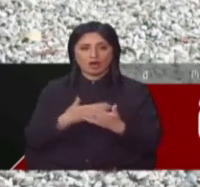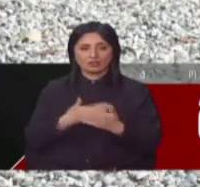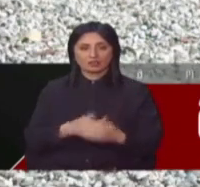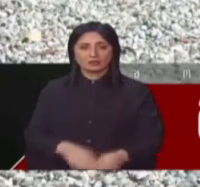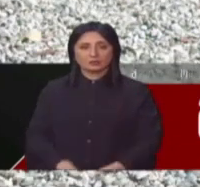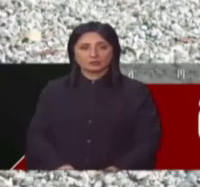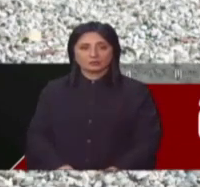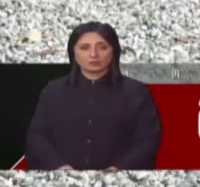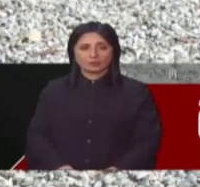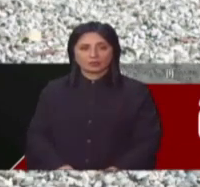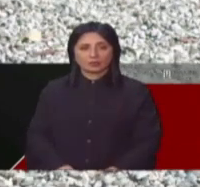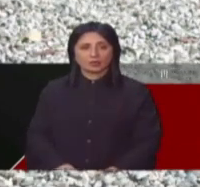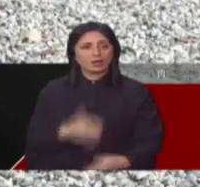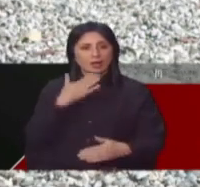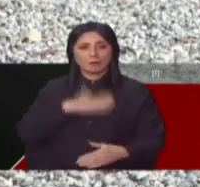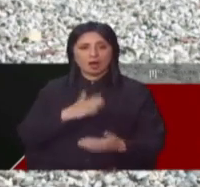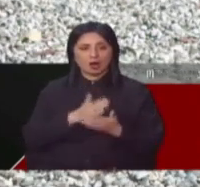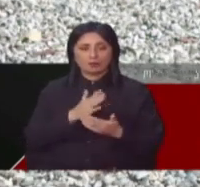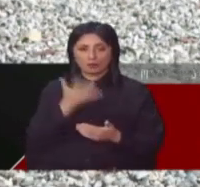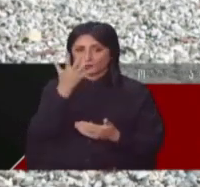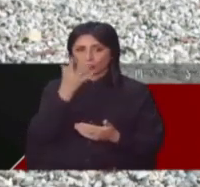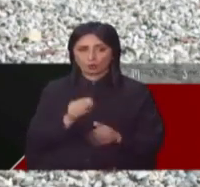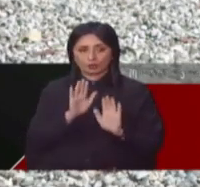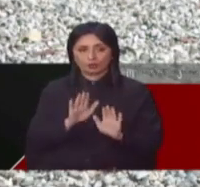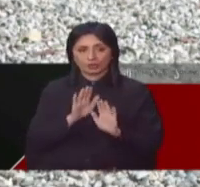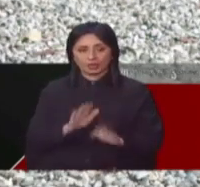Lian ma copiliuar am cuti drit,